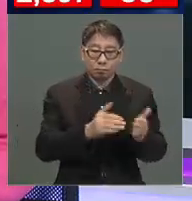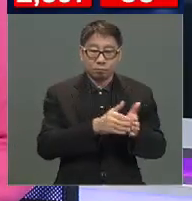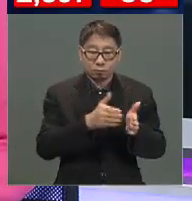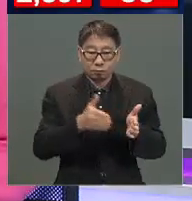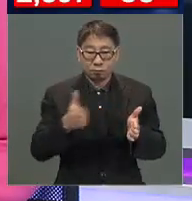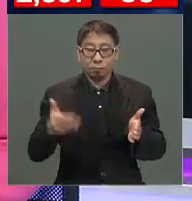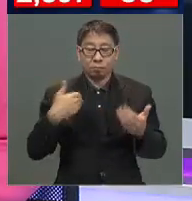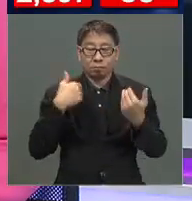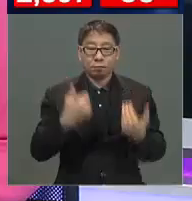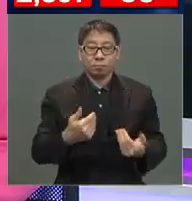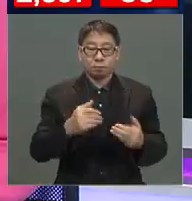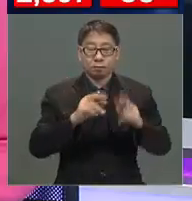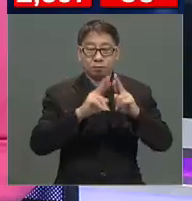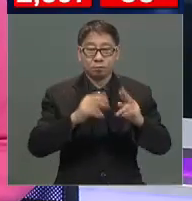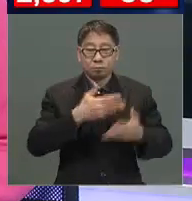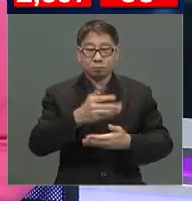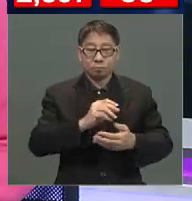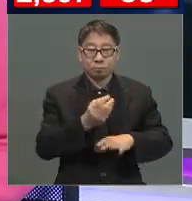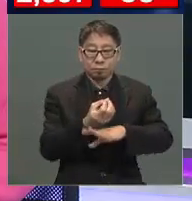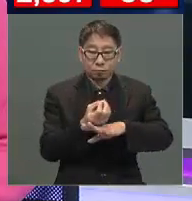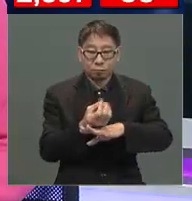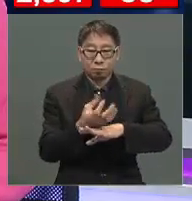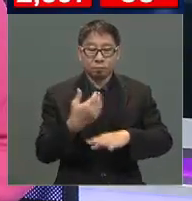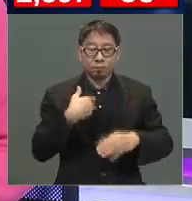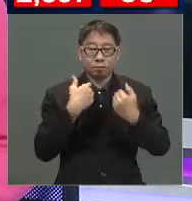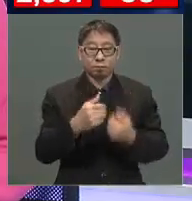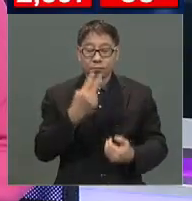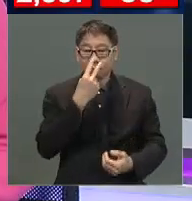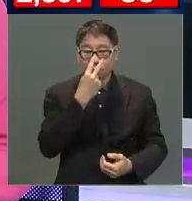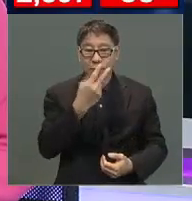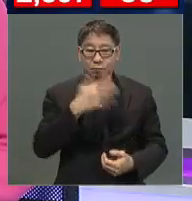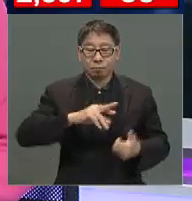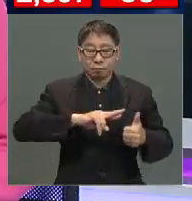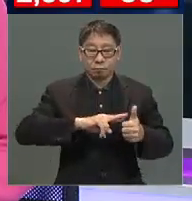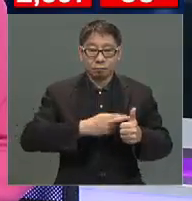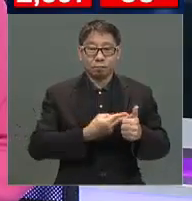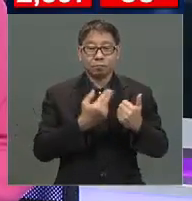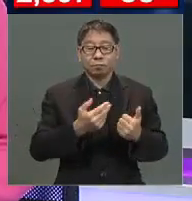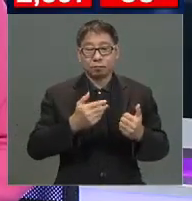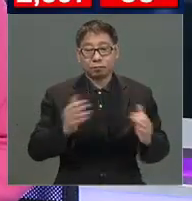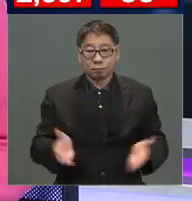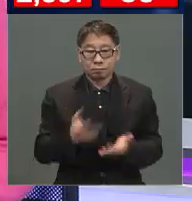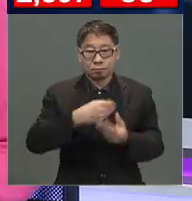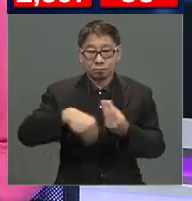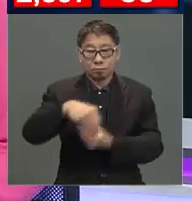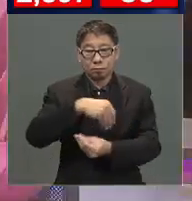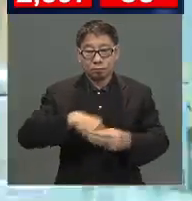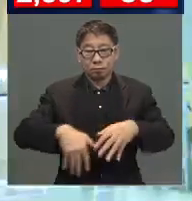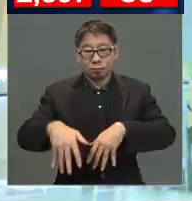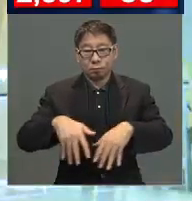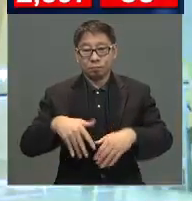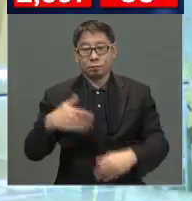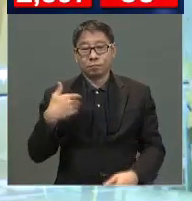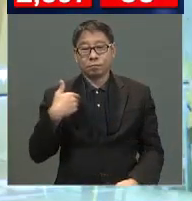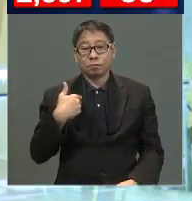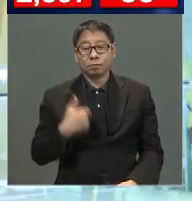คะซึ่งผู้ประกอบการค้าอัญมณีก็บอกว่าก็ถือเป็นสัญญาณที่ดีในการเริ่มต้นสำหรับการขับเคลื่อนเศรษฐกิจในชุมชนค่ะ